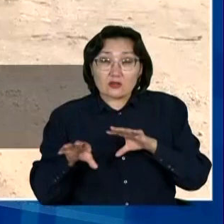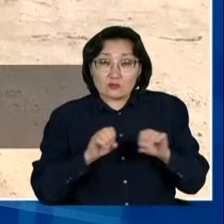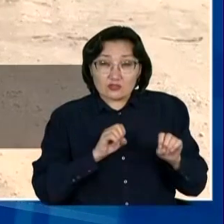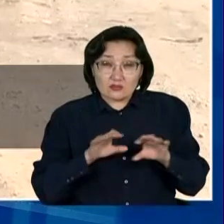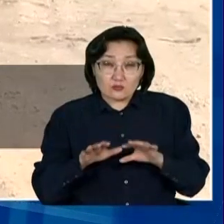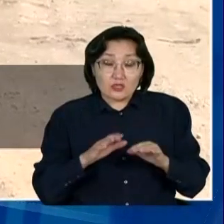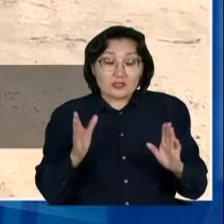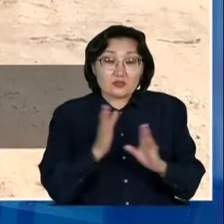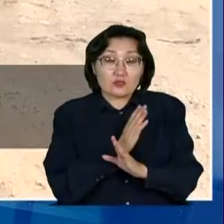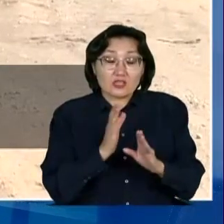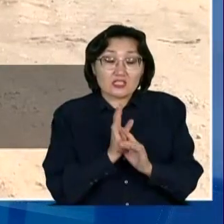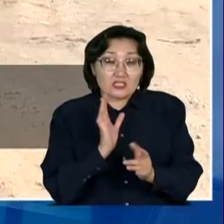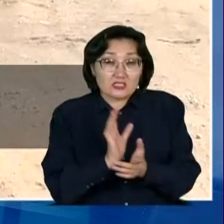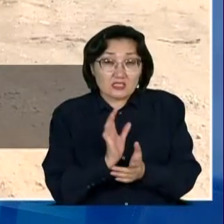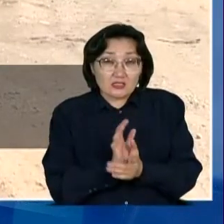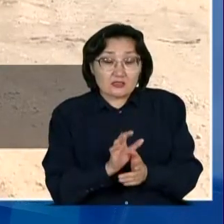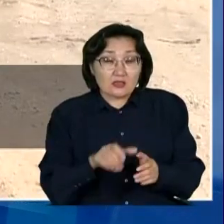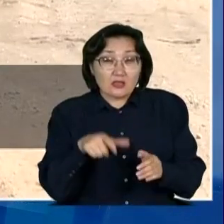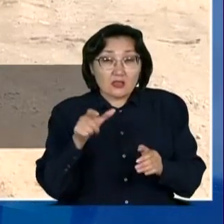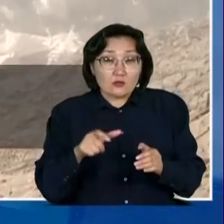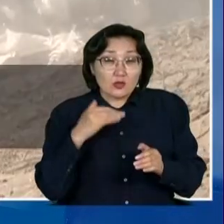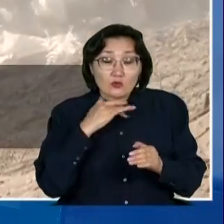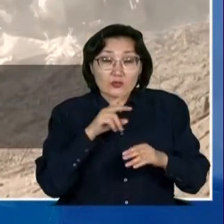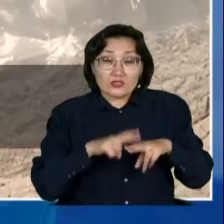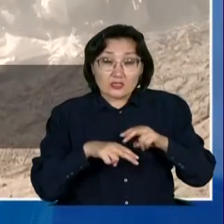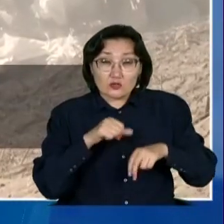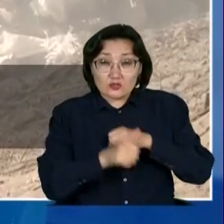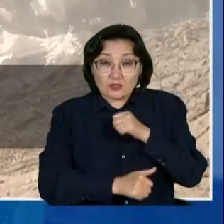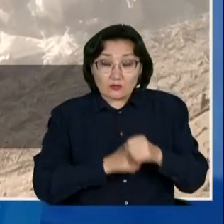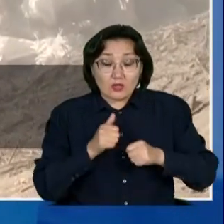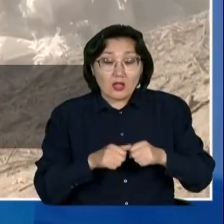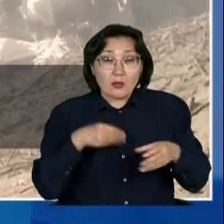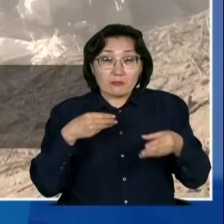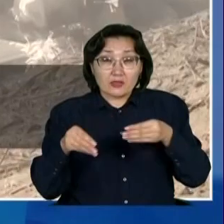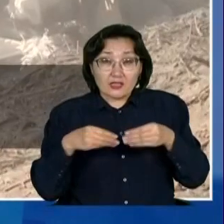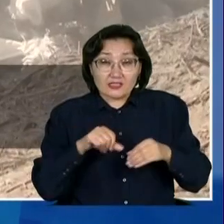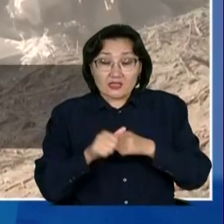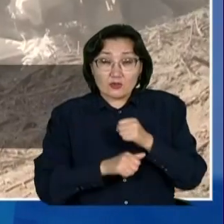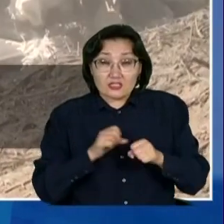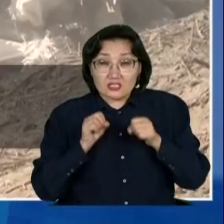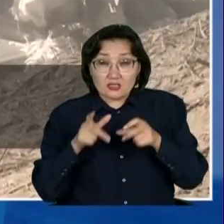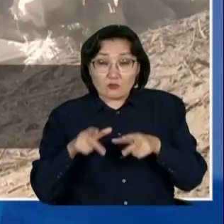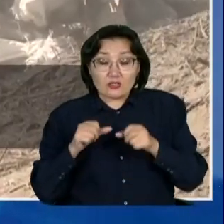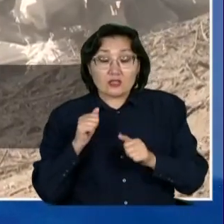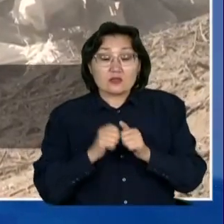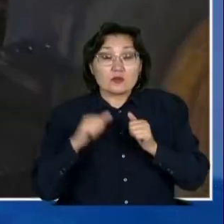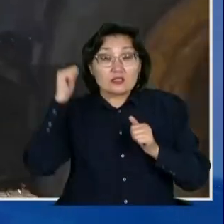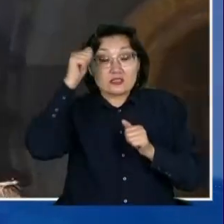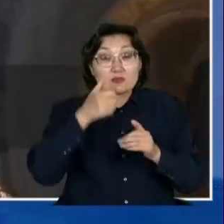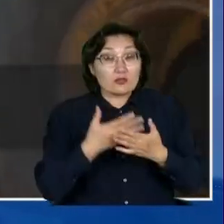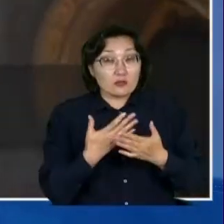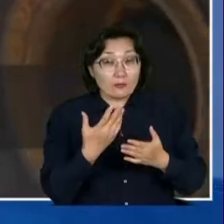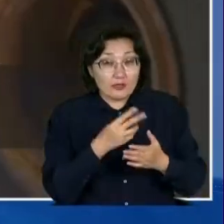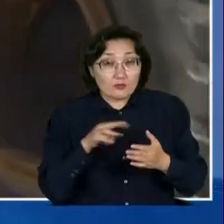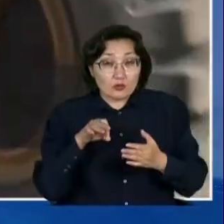төгіп, экологияны ластағандар көбіне құрылыс заттары мен пластикалық құралдарды қалдырыпты. Мәселен, жыл сайын ел аумағында шамамен 5